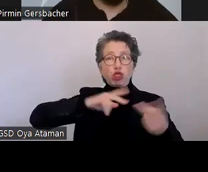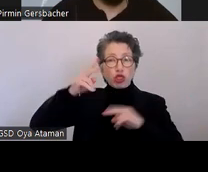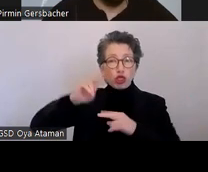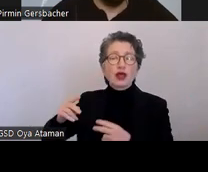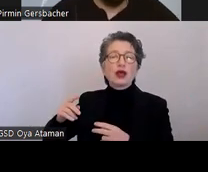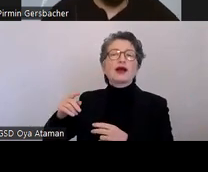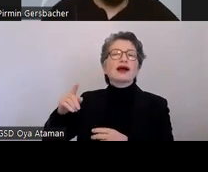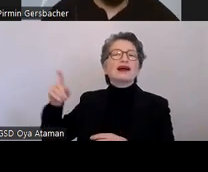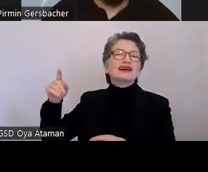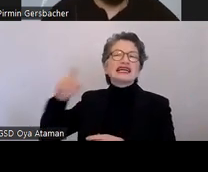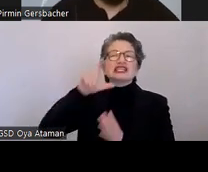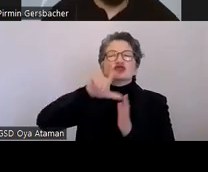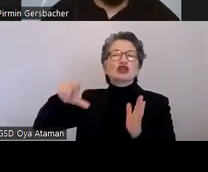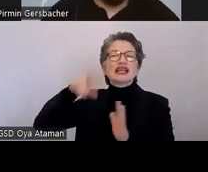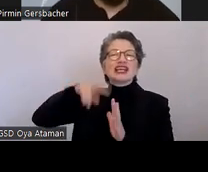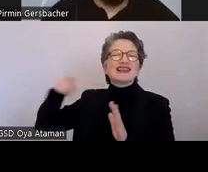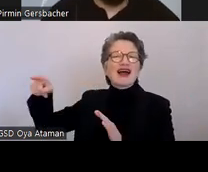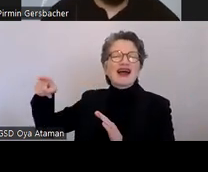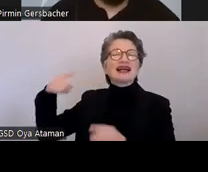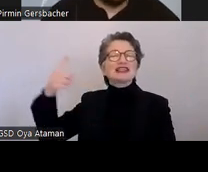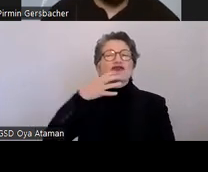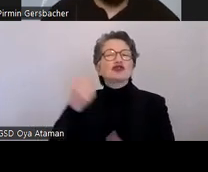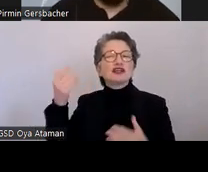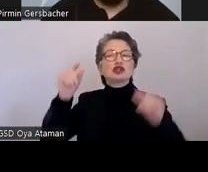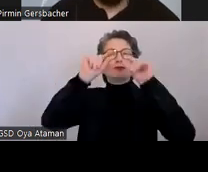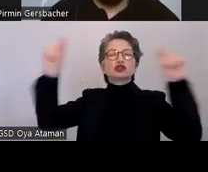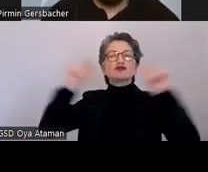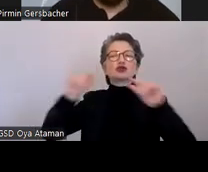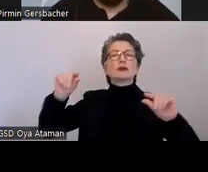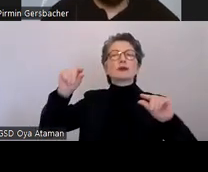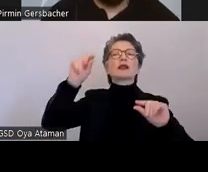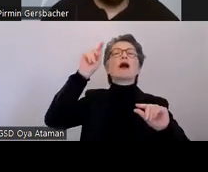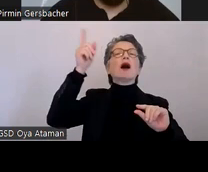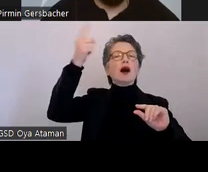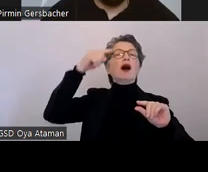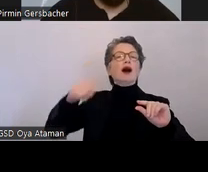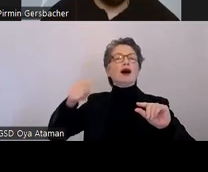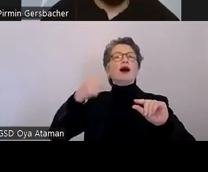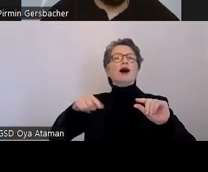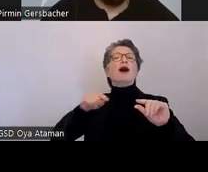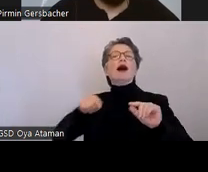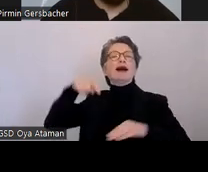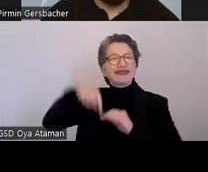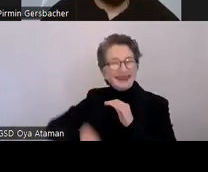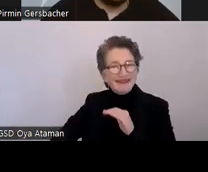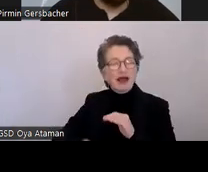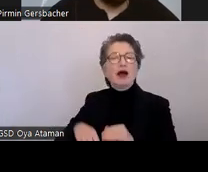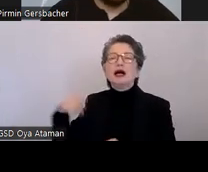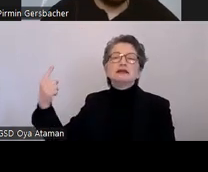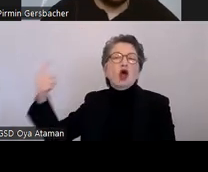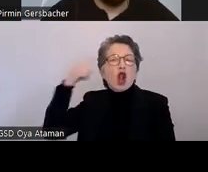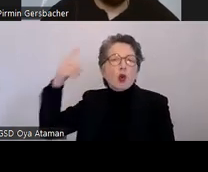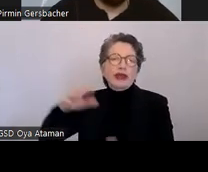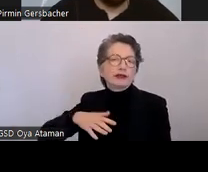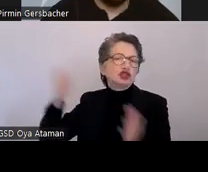Überschrift springt. Und es wird eigentlich nur verwendet, wie jetzt hier unten in dem Beispiel. Wir haben